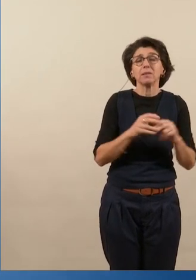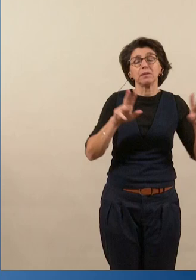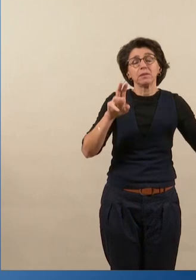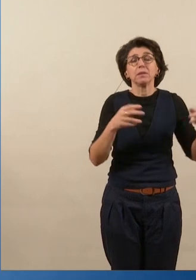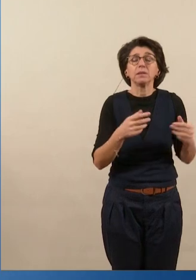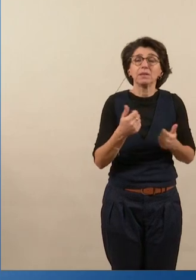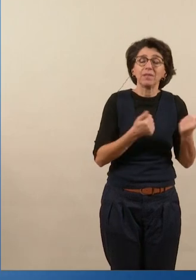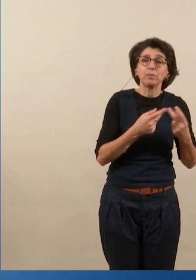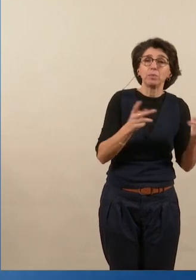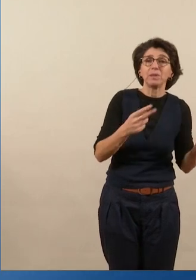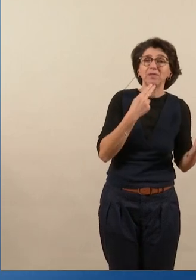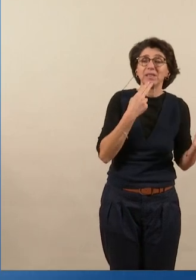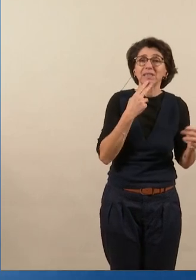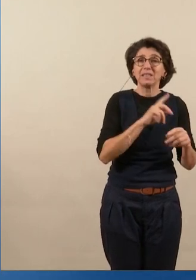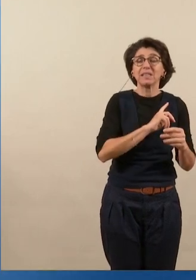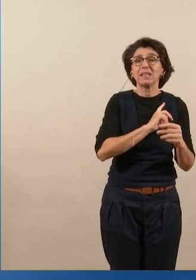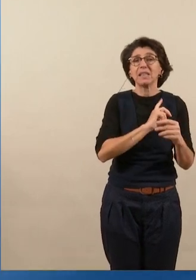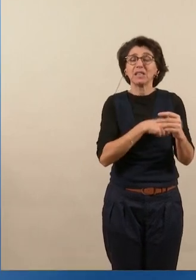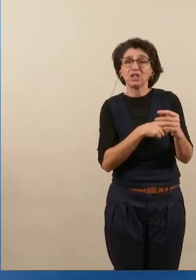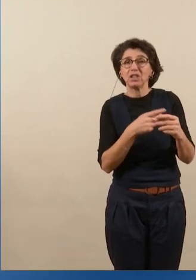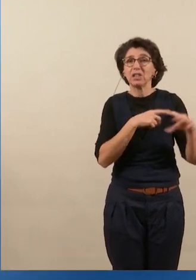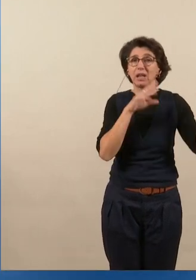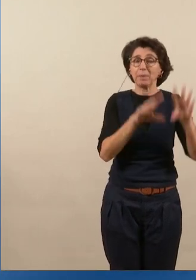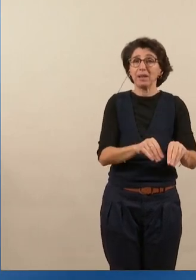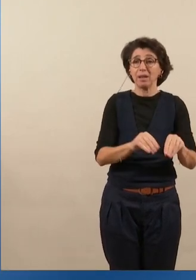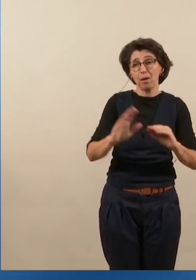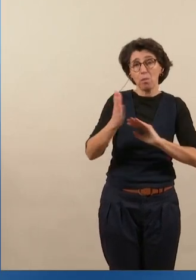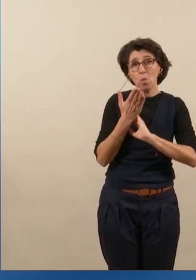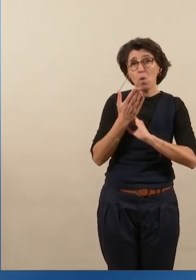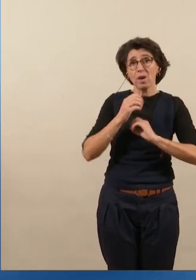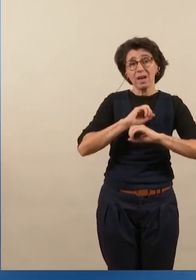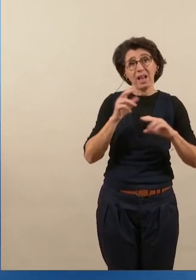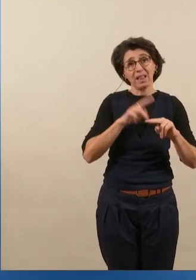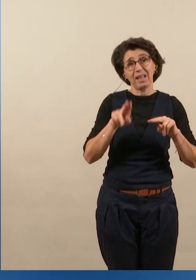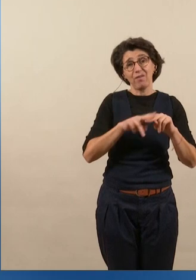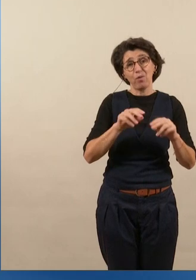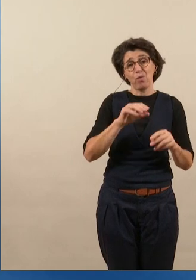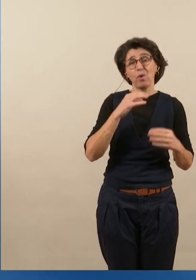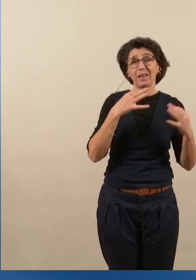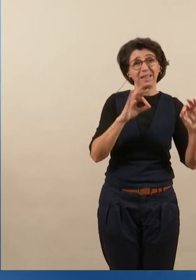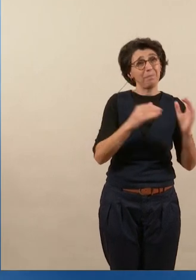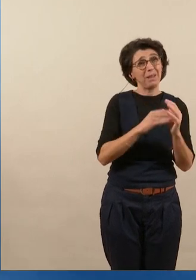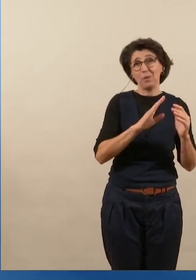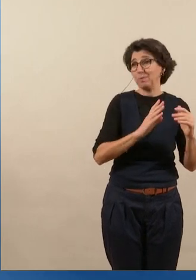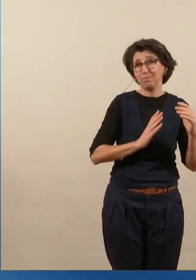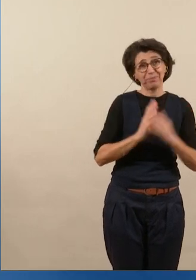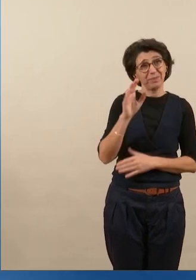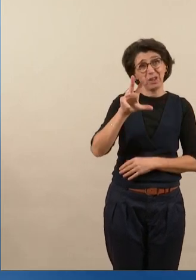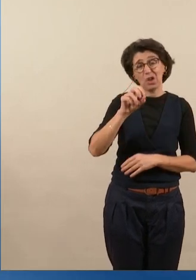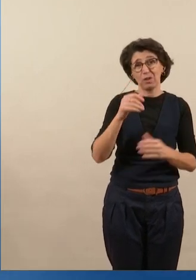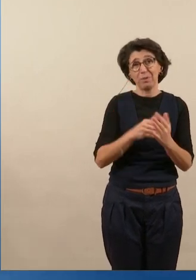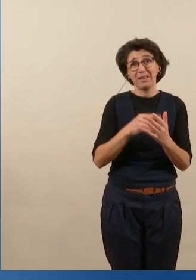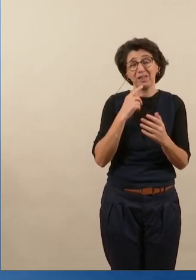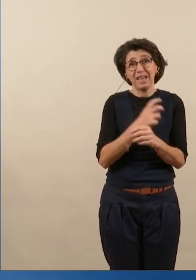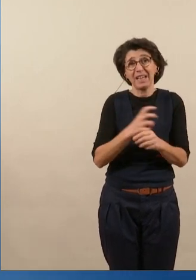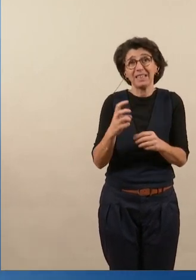l'habitat qui qui montre que le le niveau de de travaux à engager est bien supérieur donc le risque si vous voulez c'est de retrouver se retrouver avec des ménages